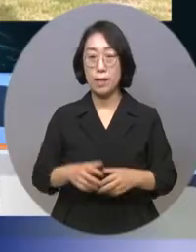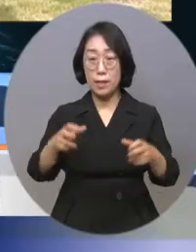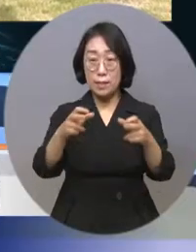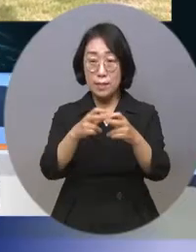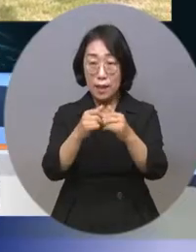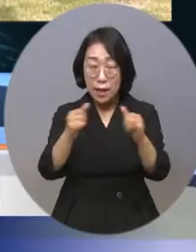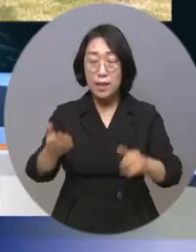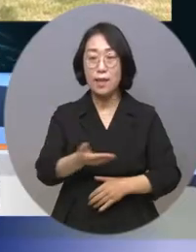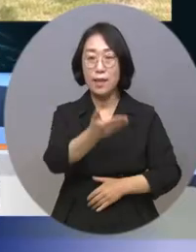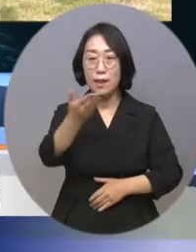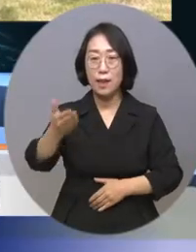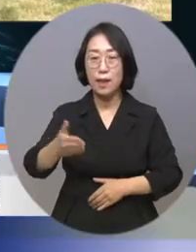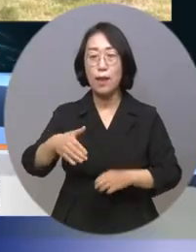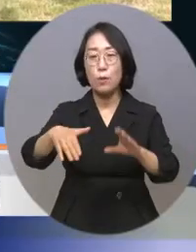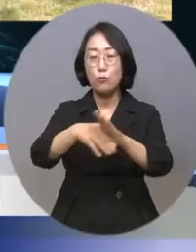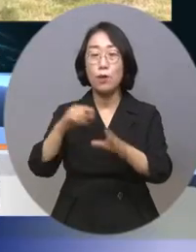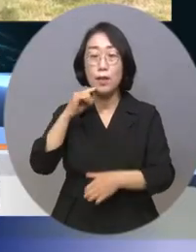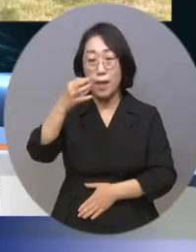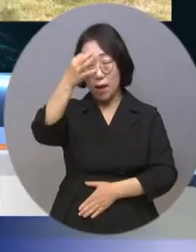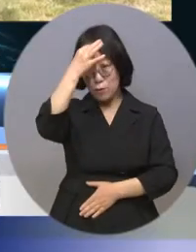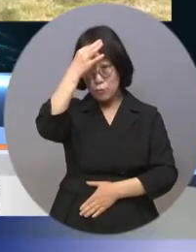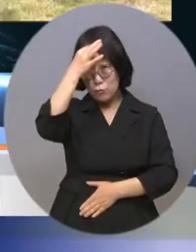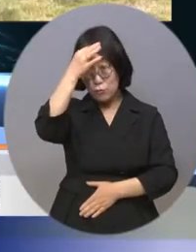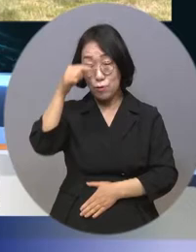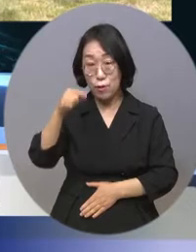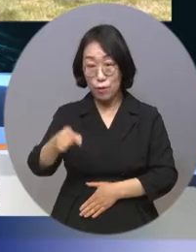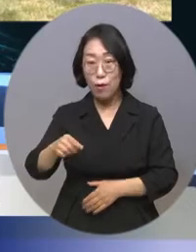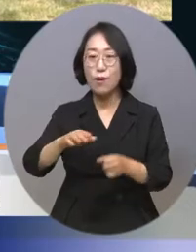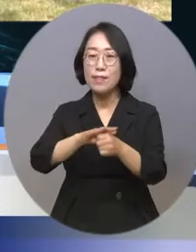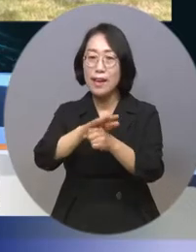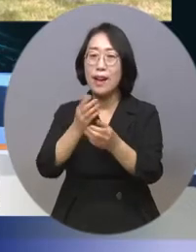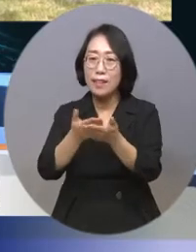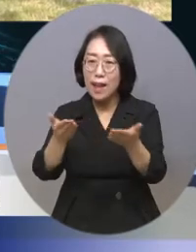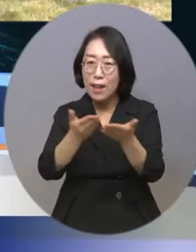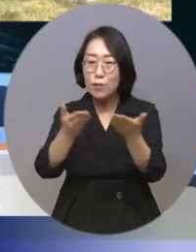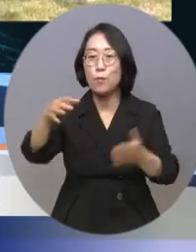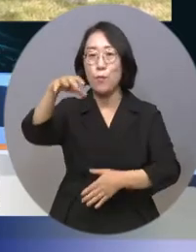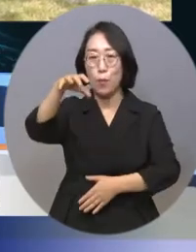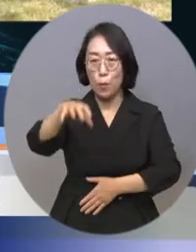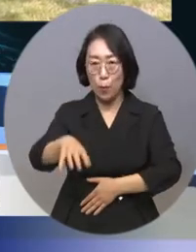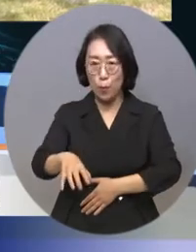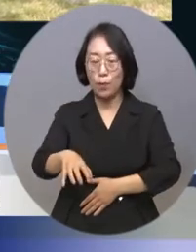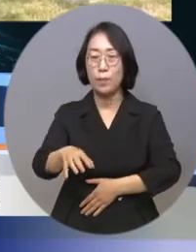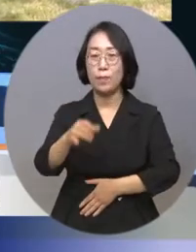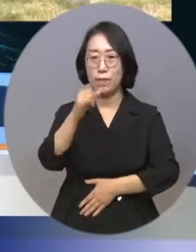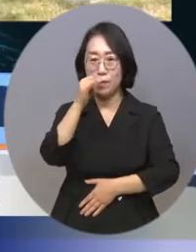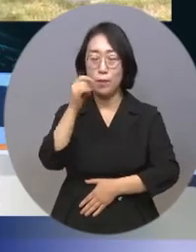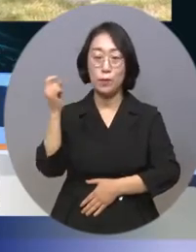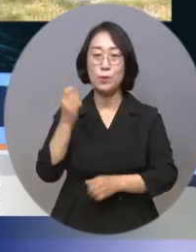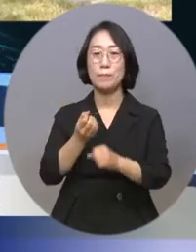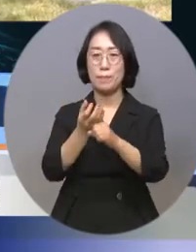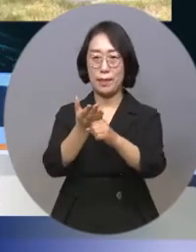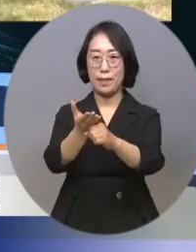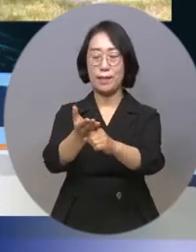장애인에게 문화예술을 통해 사랑과 나눔을 전하는 자리가 마련됐습니다. 보도에 노혜림 기자입니다.